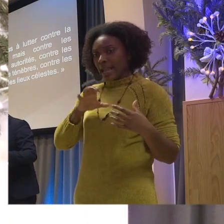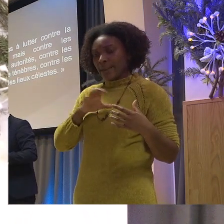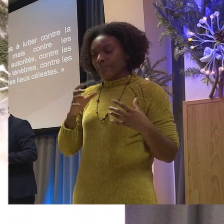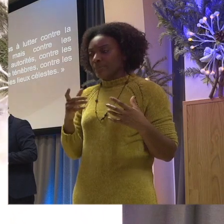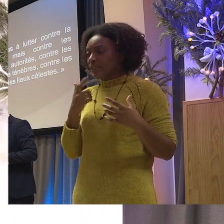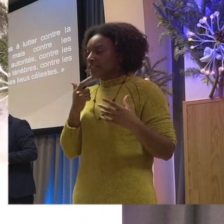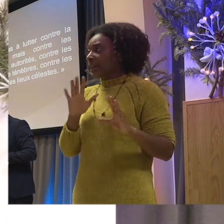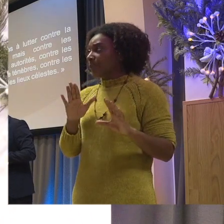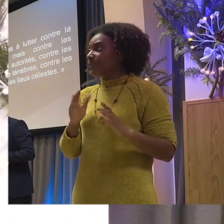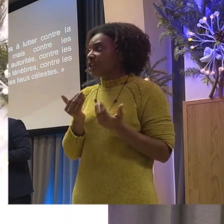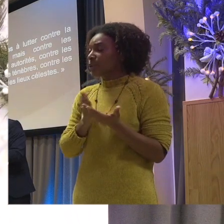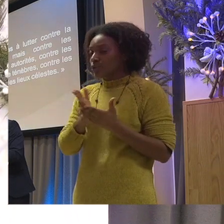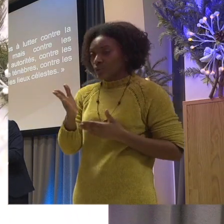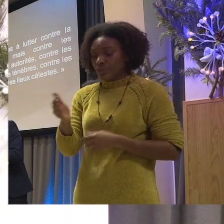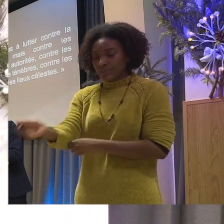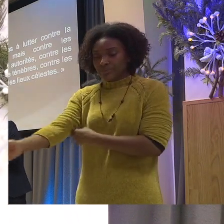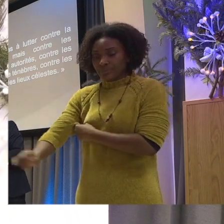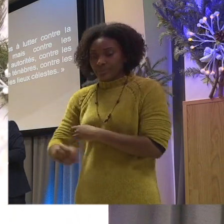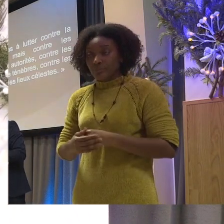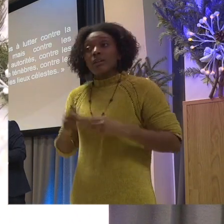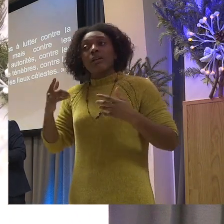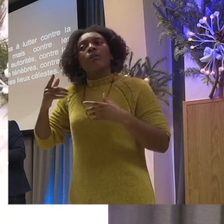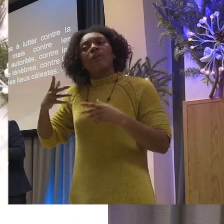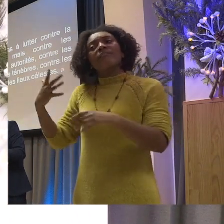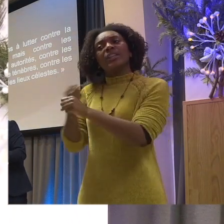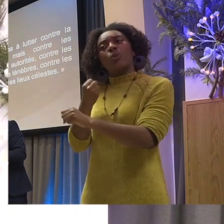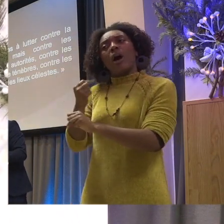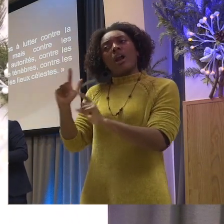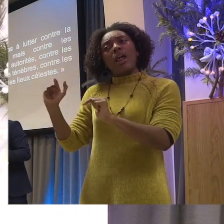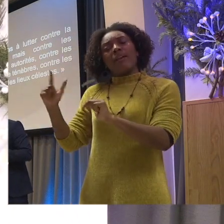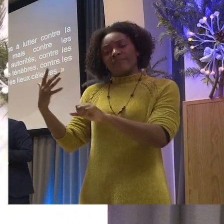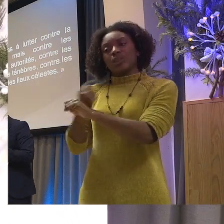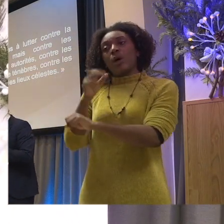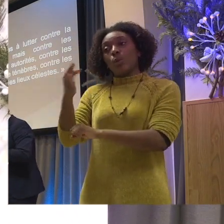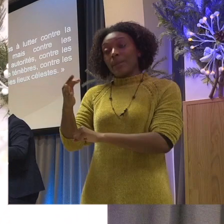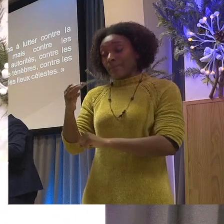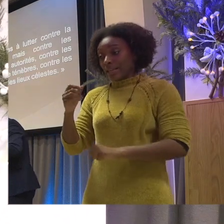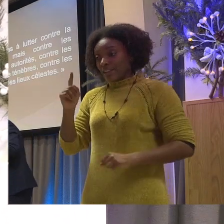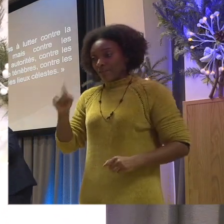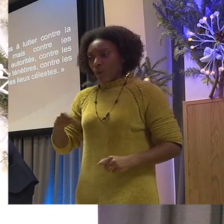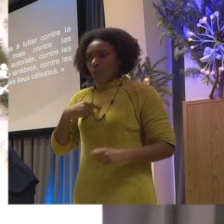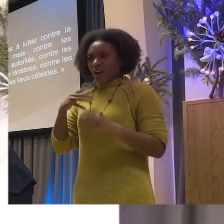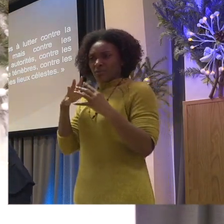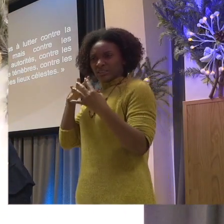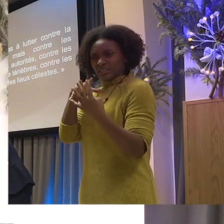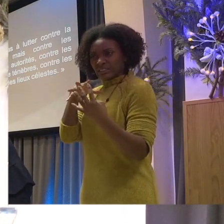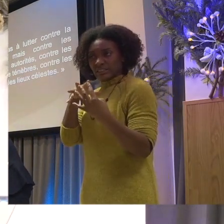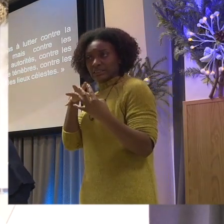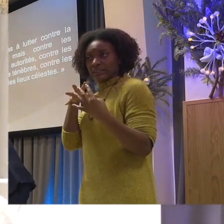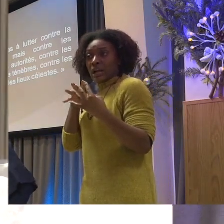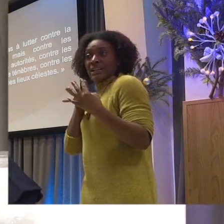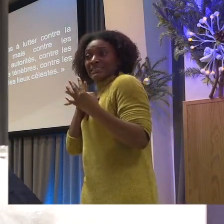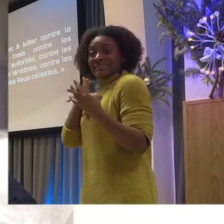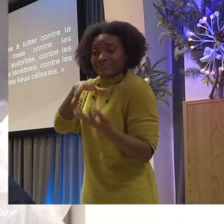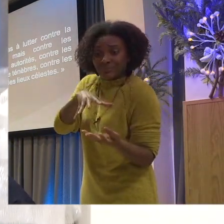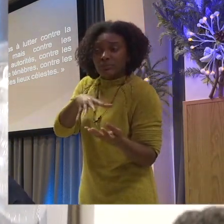l'autre. Le combat est remporté quand le vainqueur peut maintenir l'adversaire au sol et qu'il a